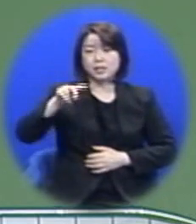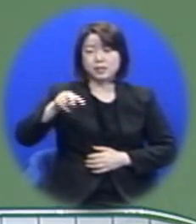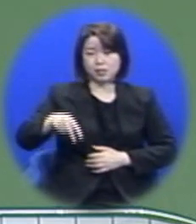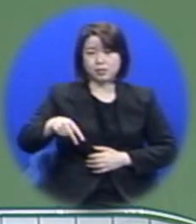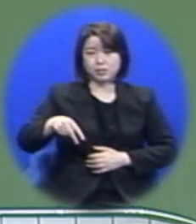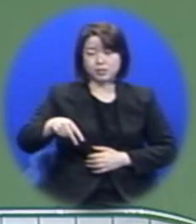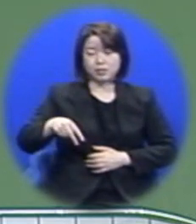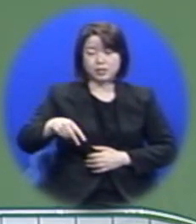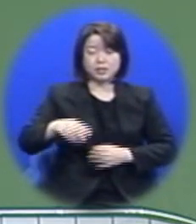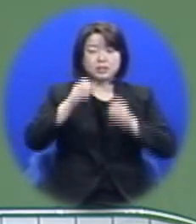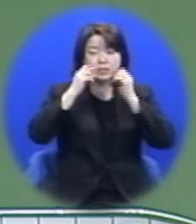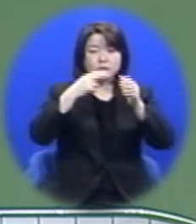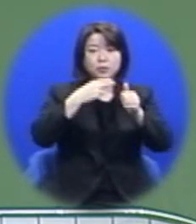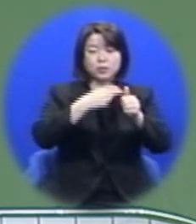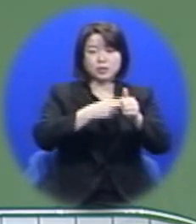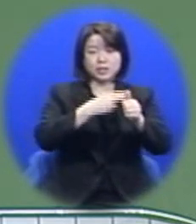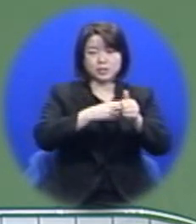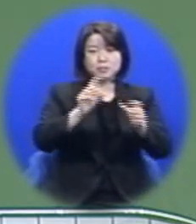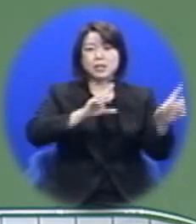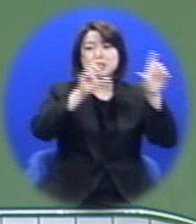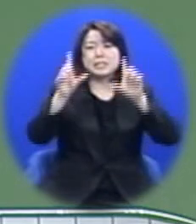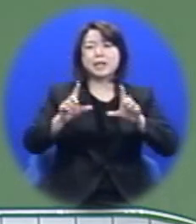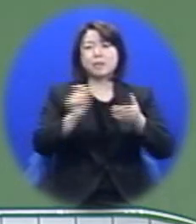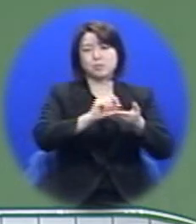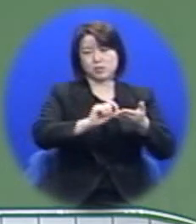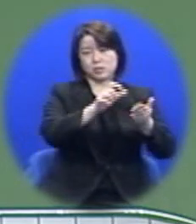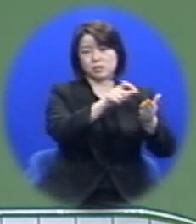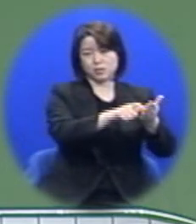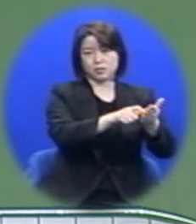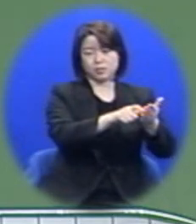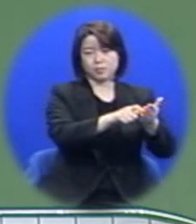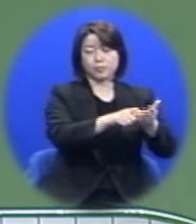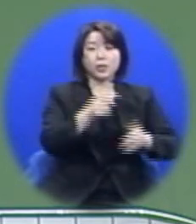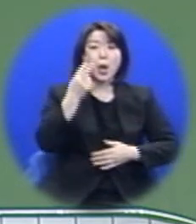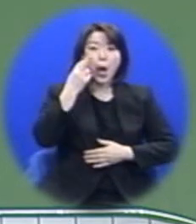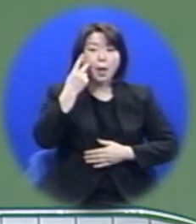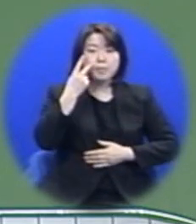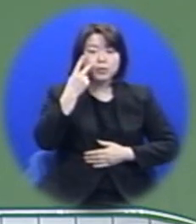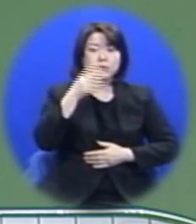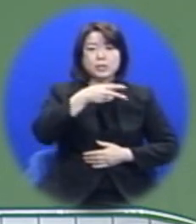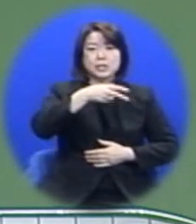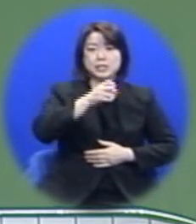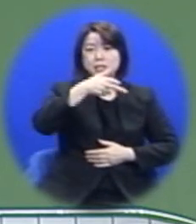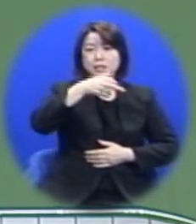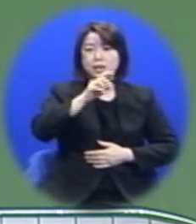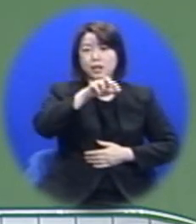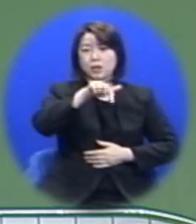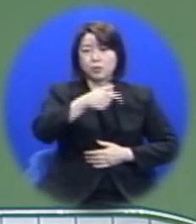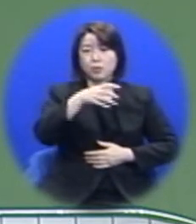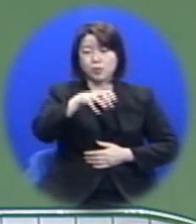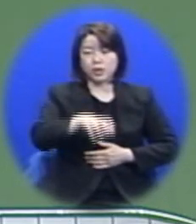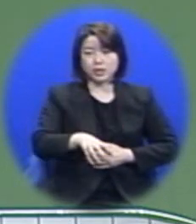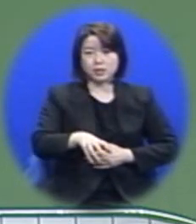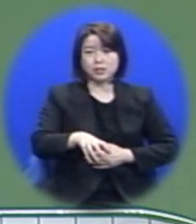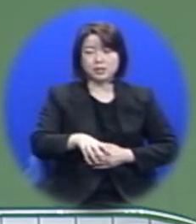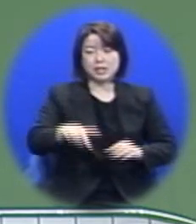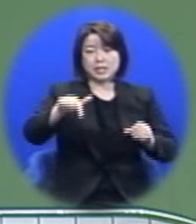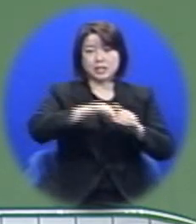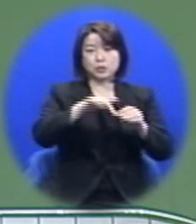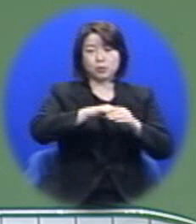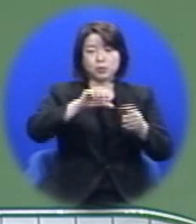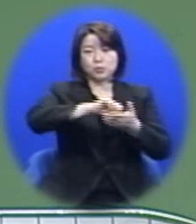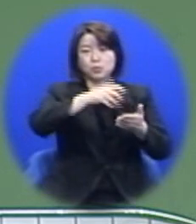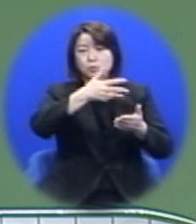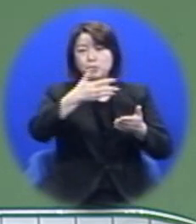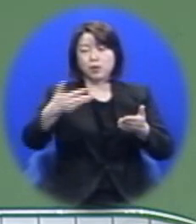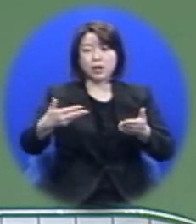일대기를 쓴 거죠. 짐 엘리엇 선교사님은 미국의 시카고에 있는 아주 기독교 명문대학인 휘튼 대학의 수석